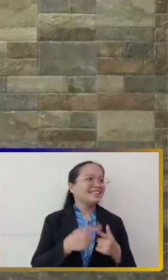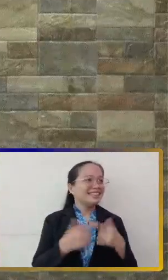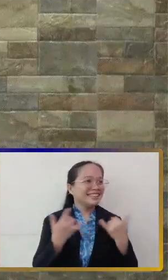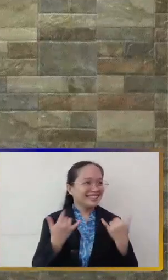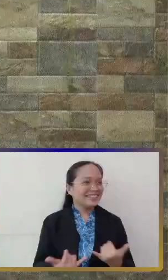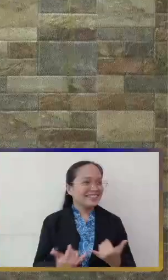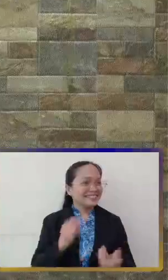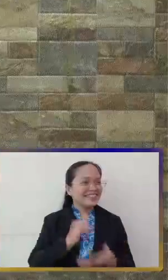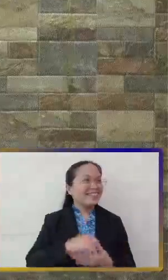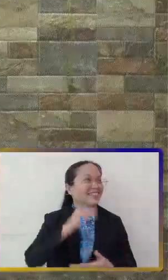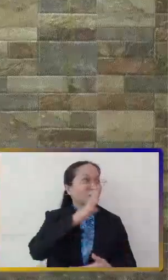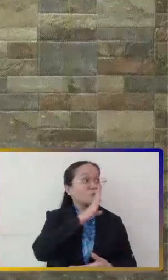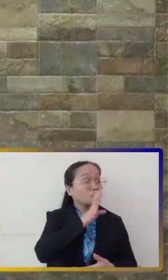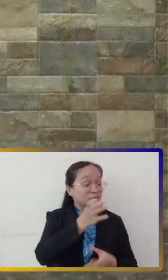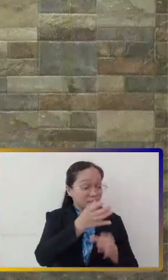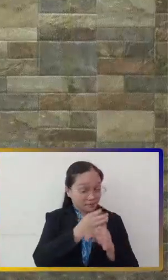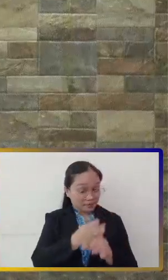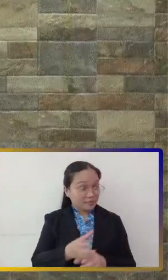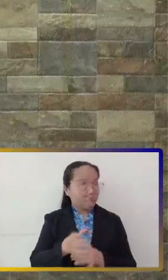na marami tayong